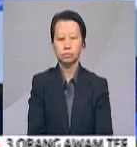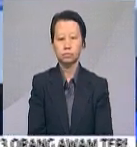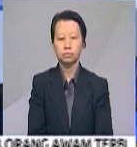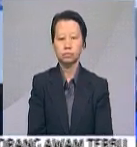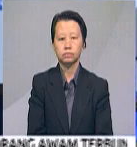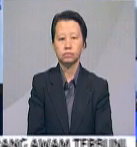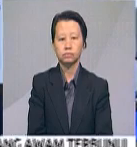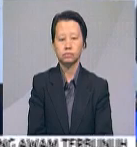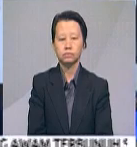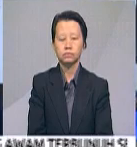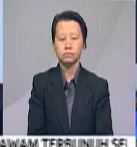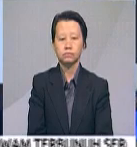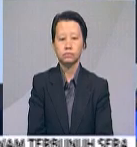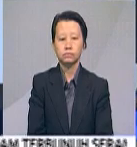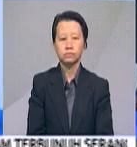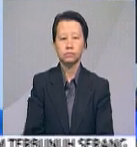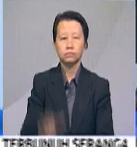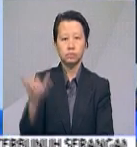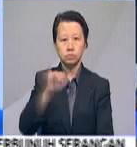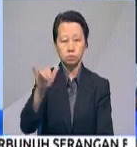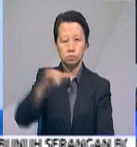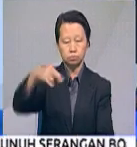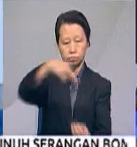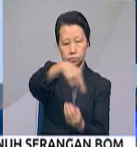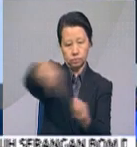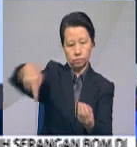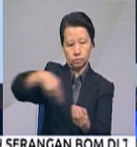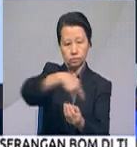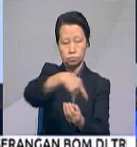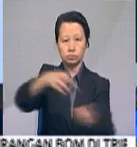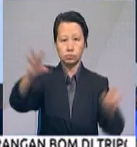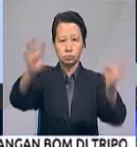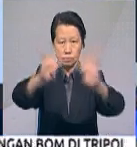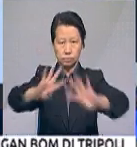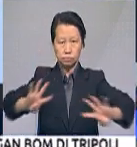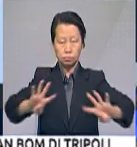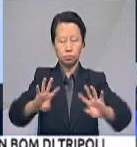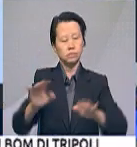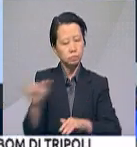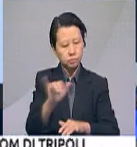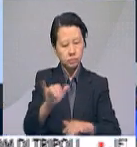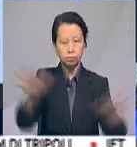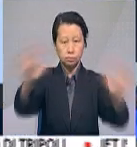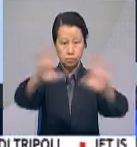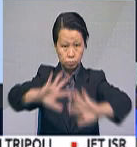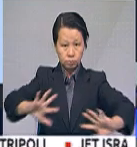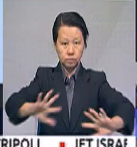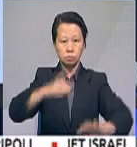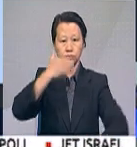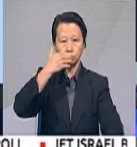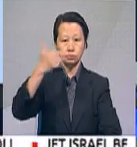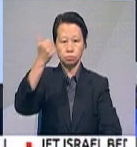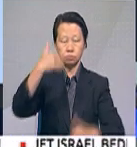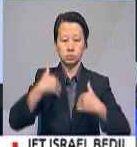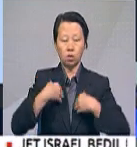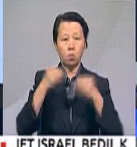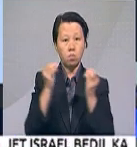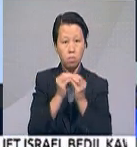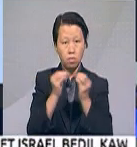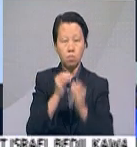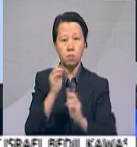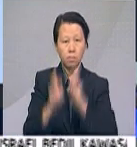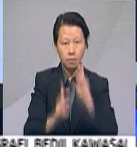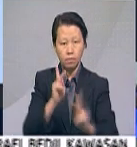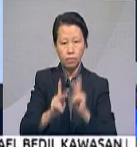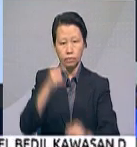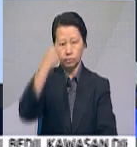As a region, as a regional organization, as ASEAN, then we will have more people